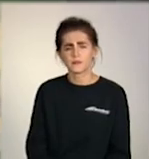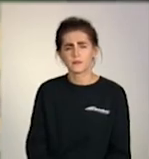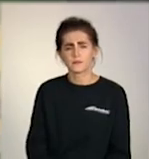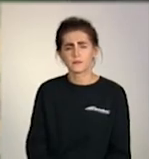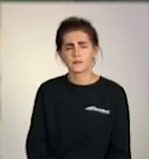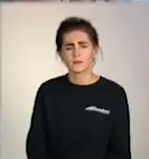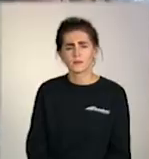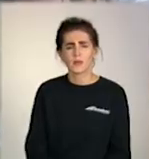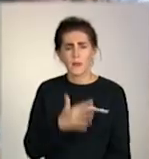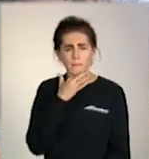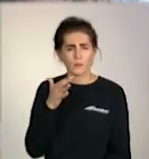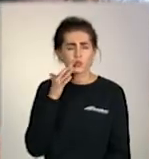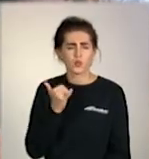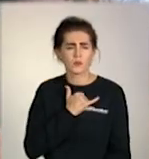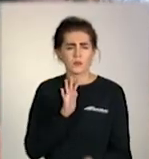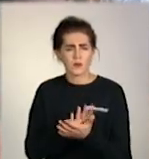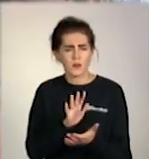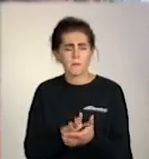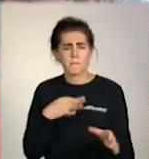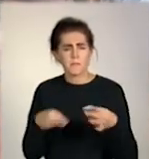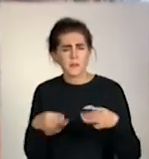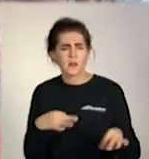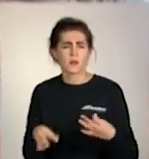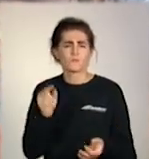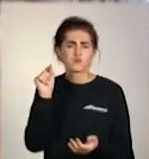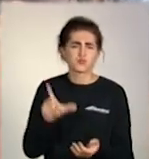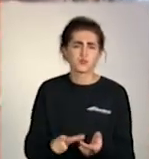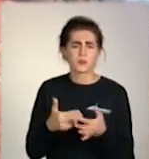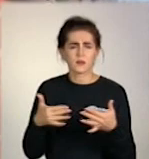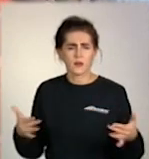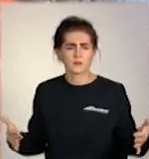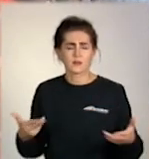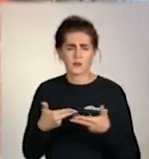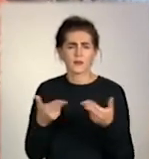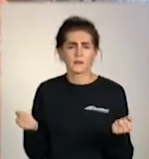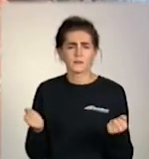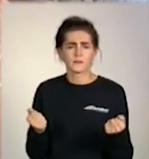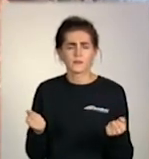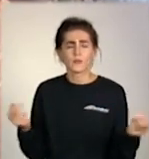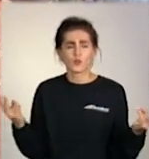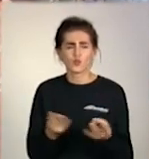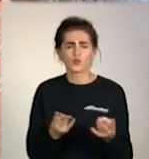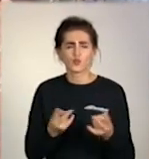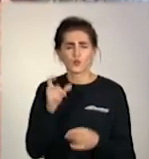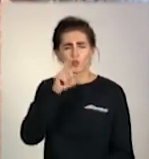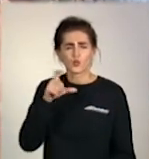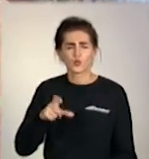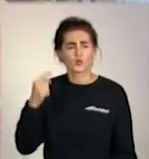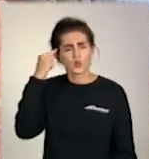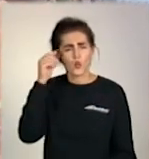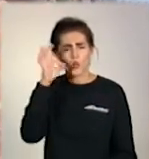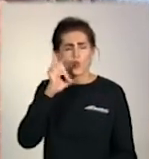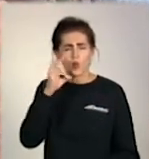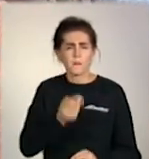у нас грязи, пакетиков всяких, бутылок. Конечно, надо людям думать об этом,